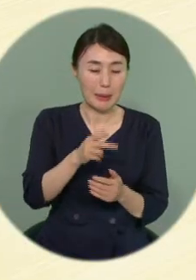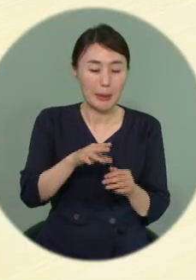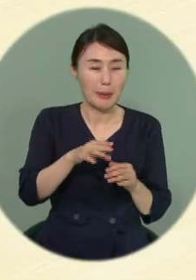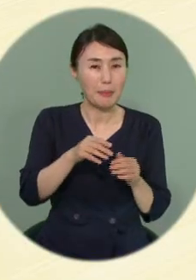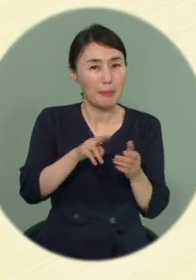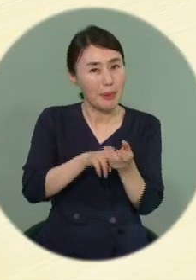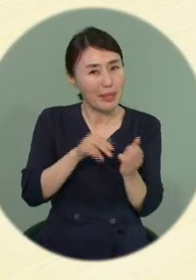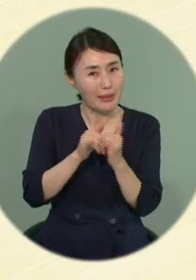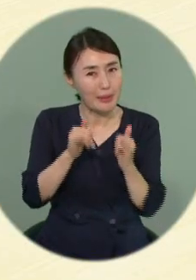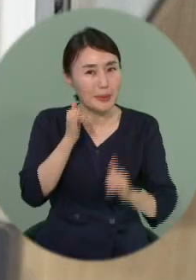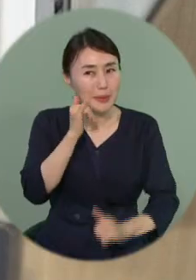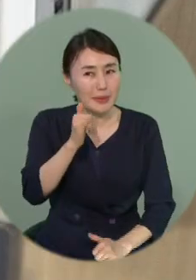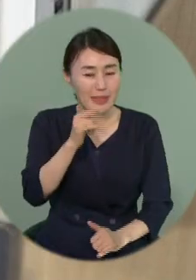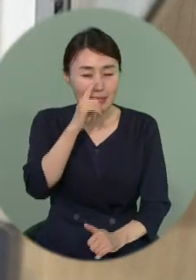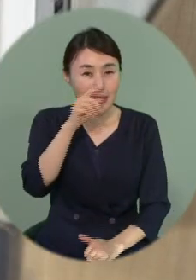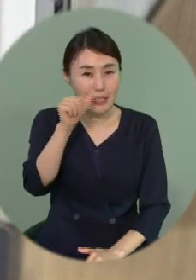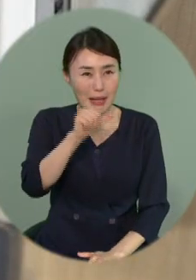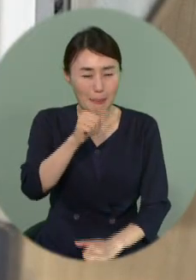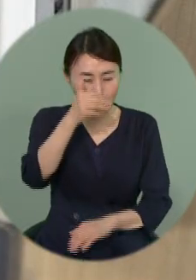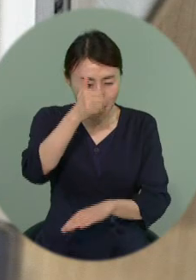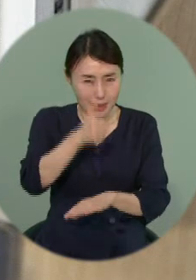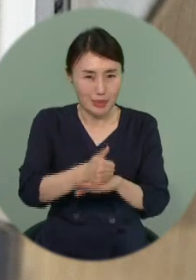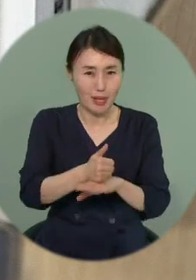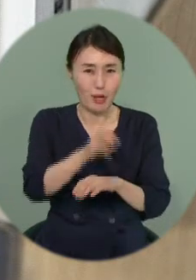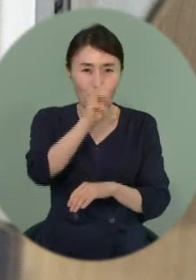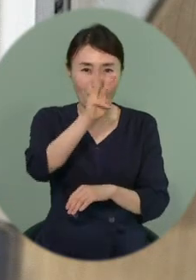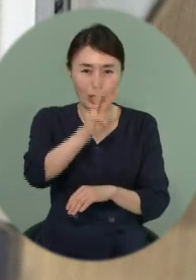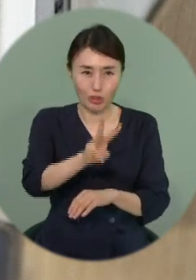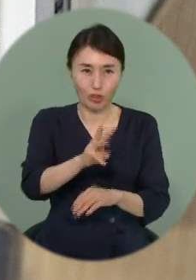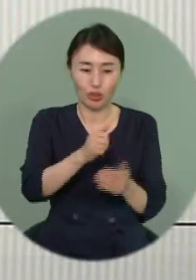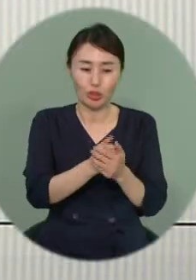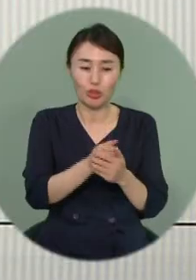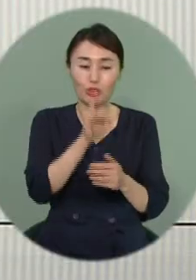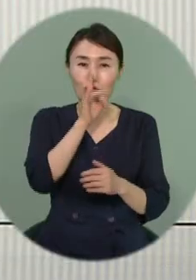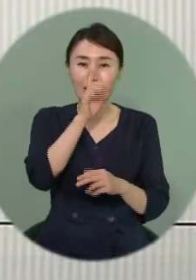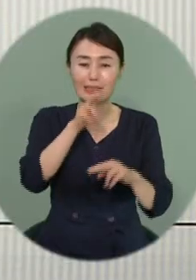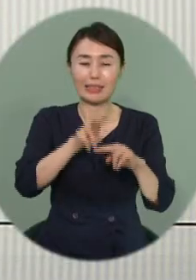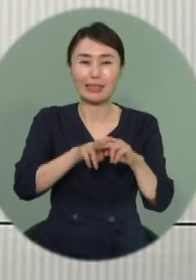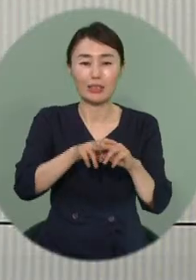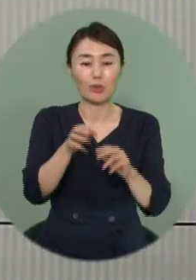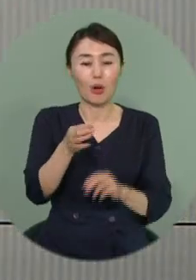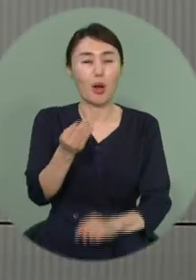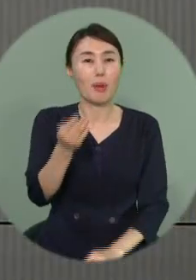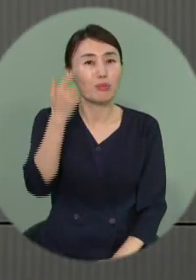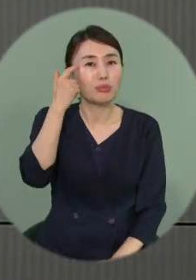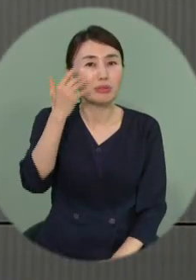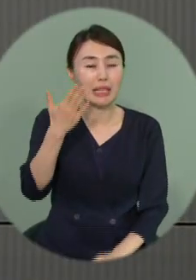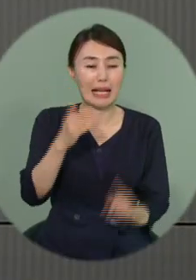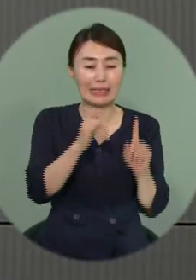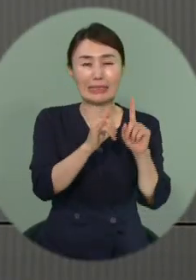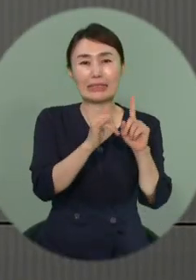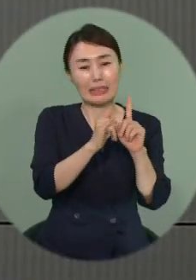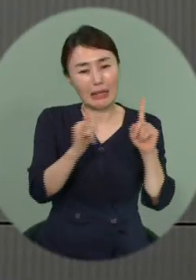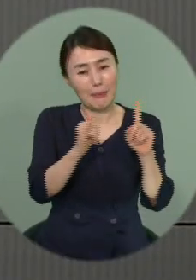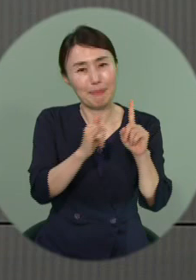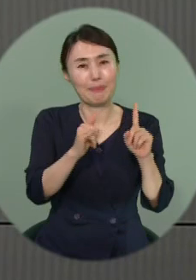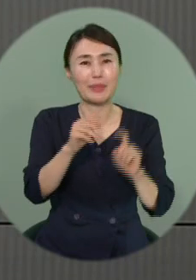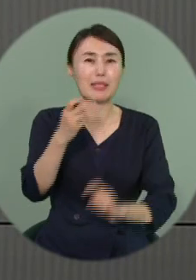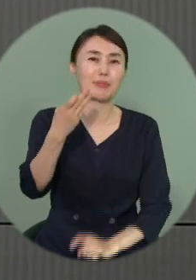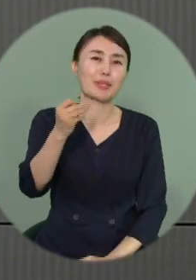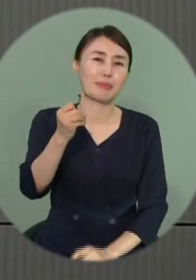판매자에게 기아 타이거즈 마지막 광주 홈경기 중앙 테이블석 가격을 묻자 한 사람의 13만 원은 줘야 한다는